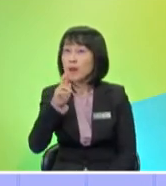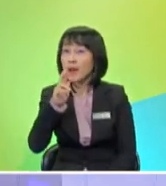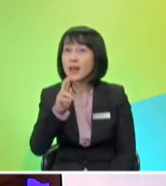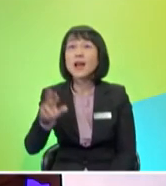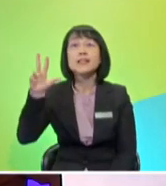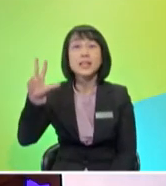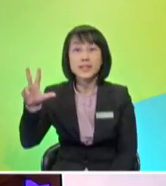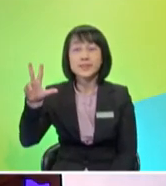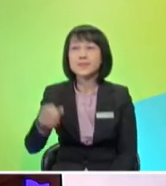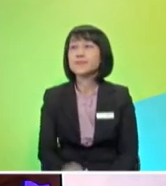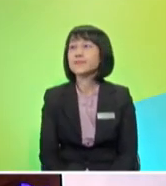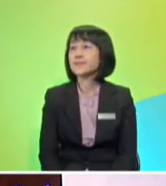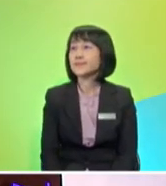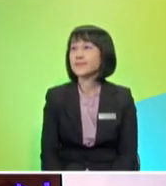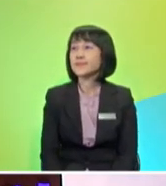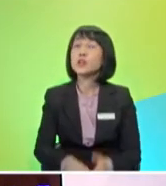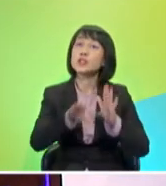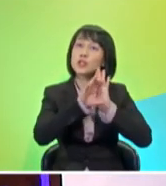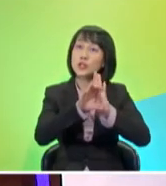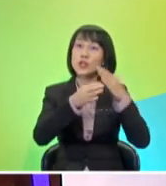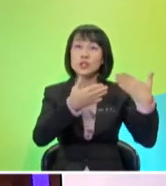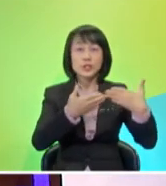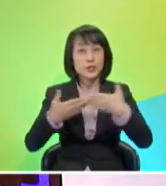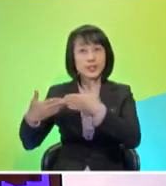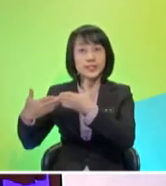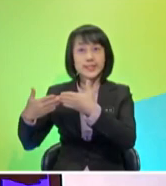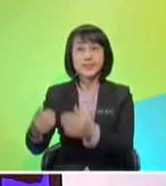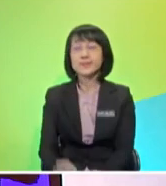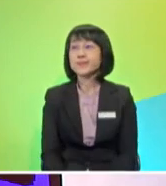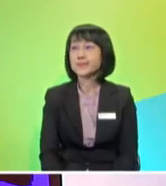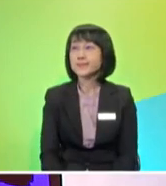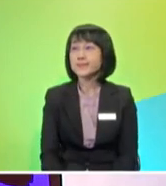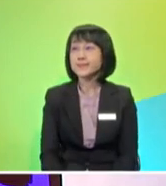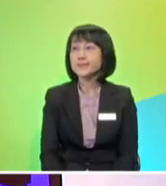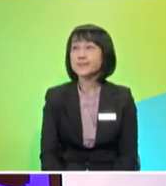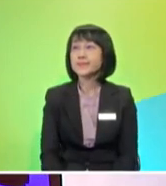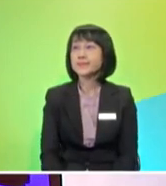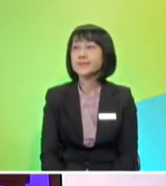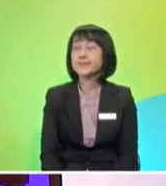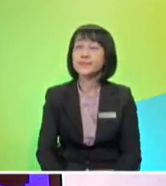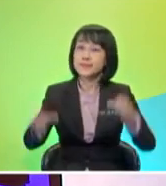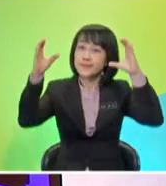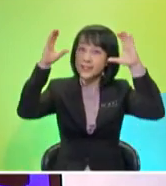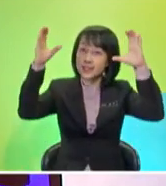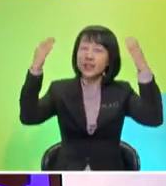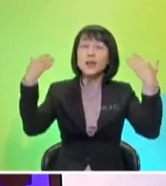Okey. Baik. Contoh seterusnya murid-murid. Baik, ada cikgu ada